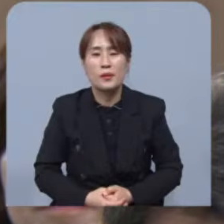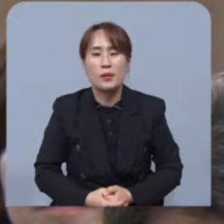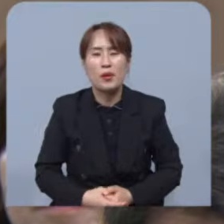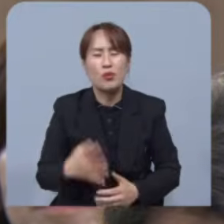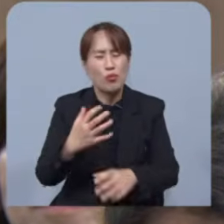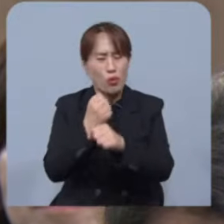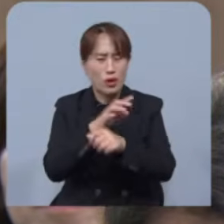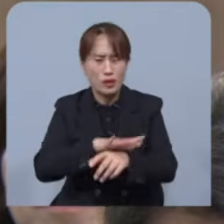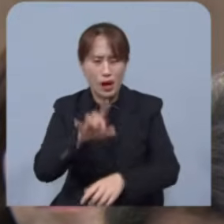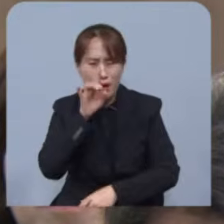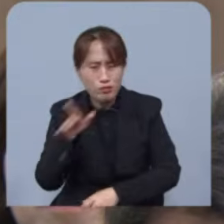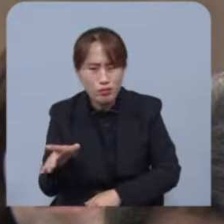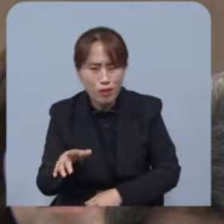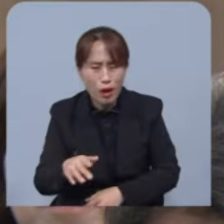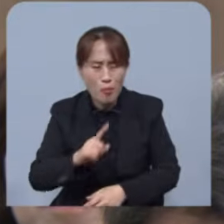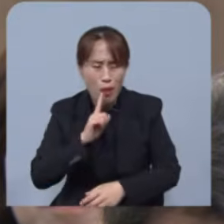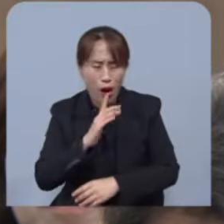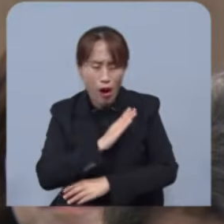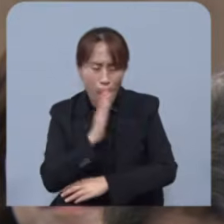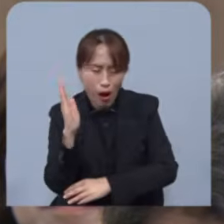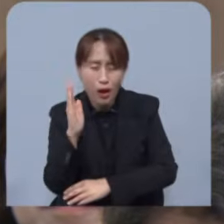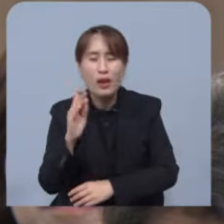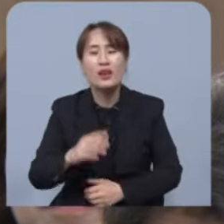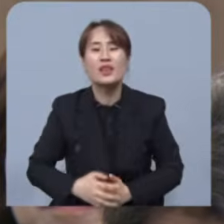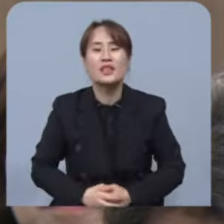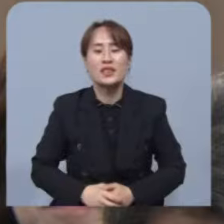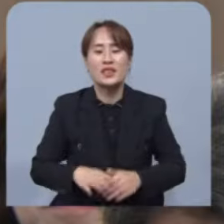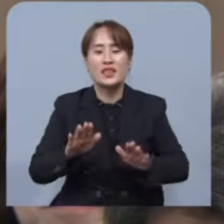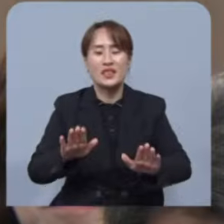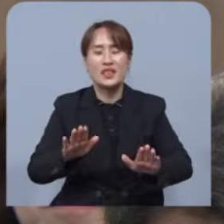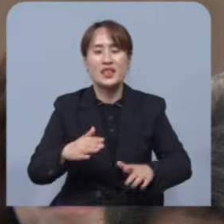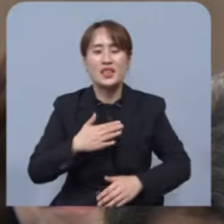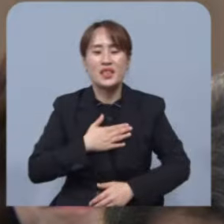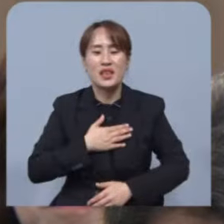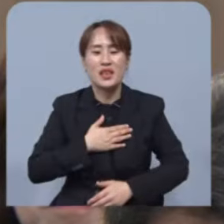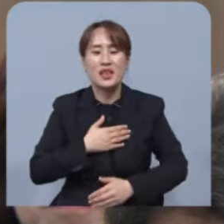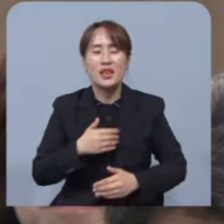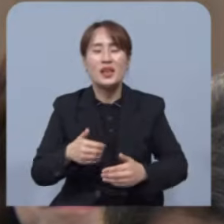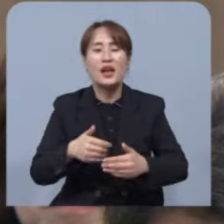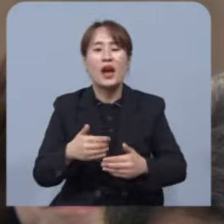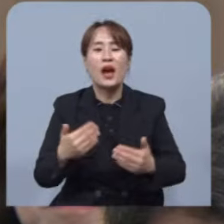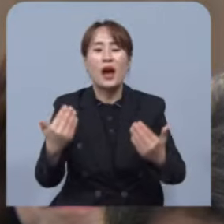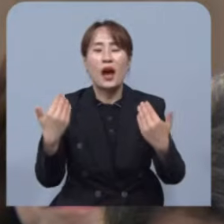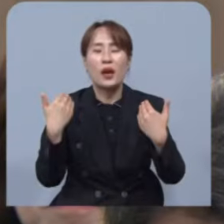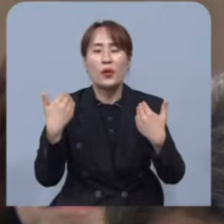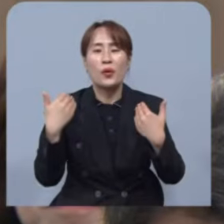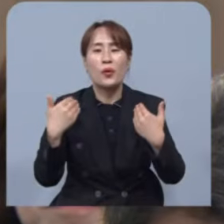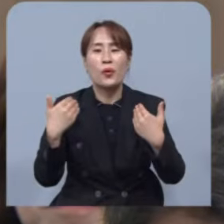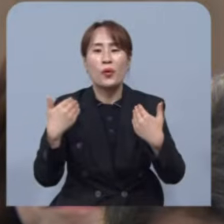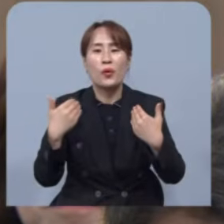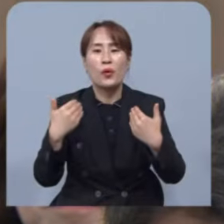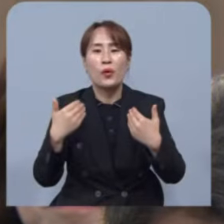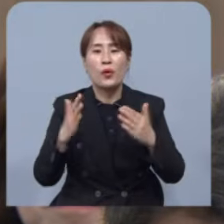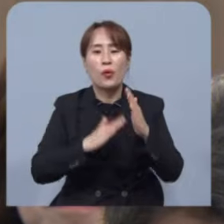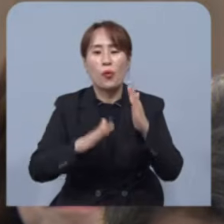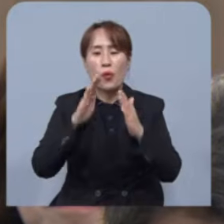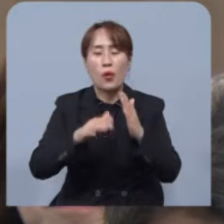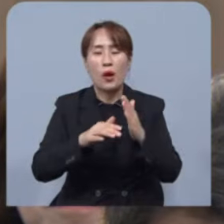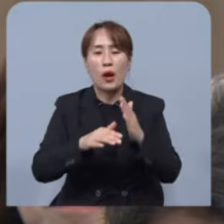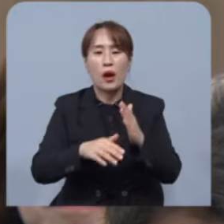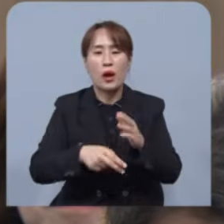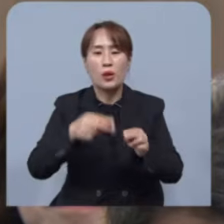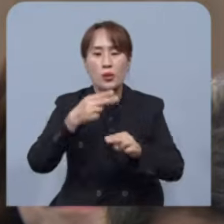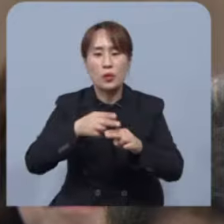요약이 잘 안 되는데요. 그래서 제가 이제 학교 단체 급식 학교와 관공서를 납품을